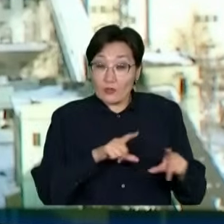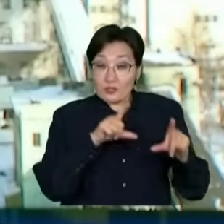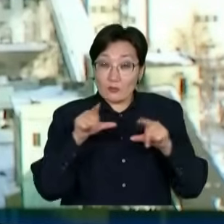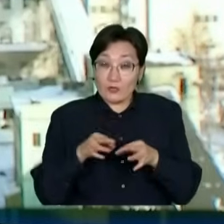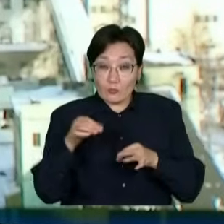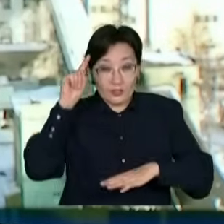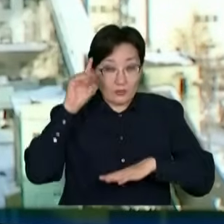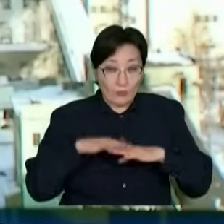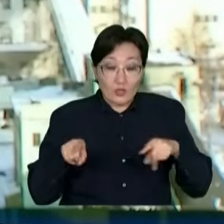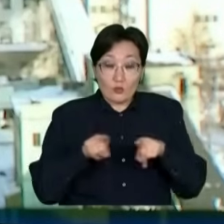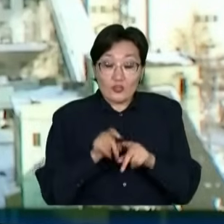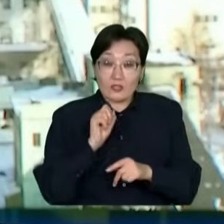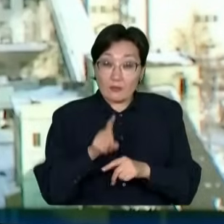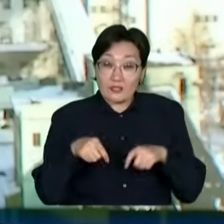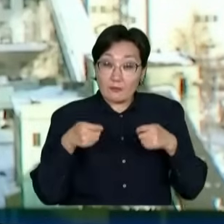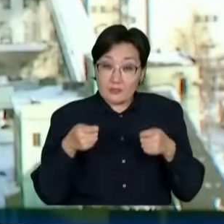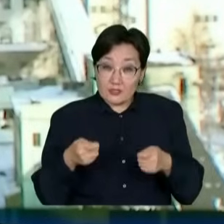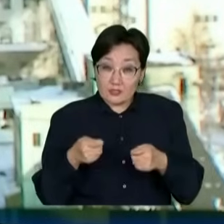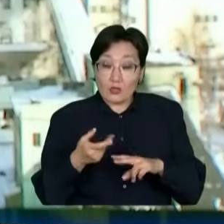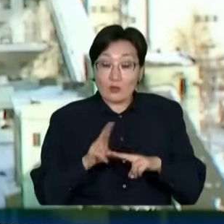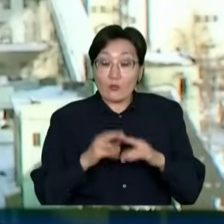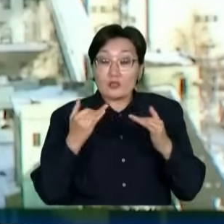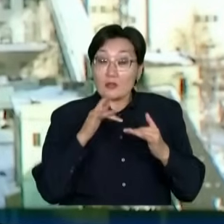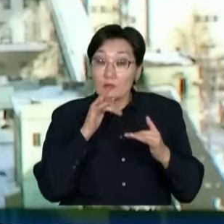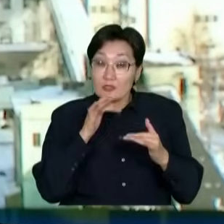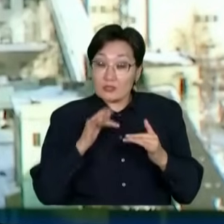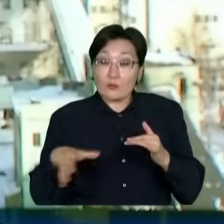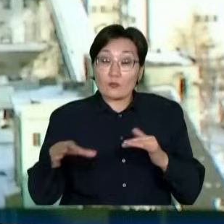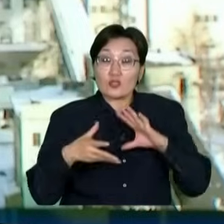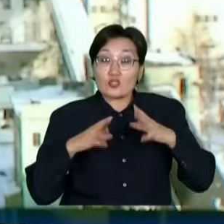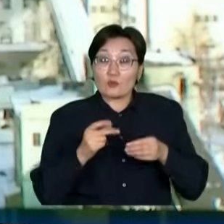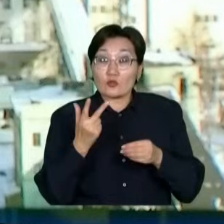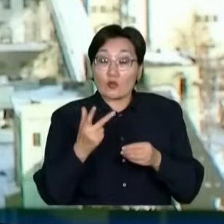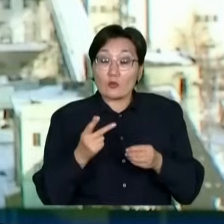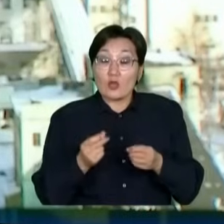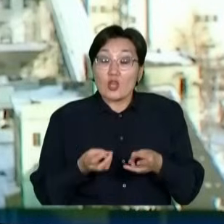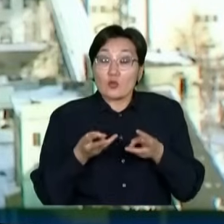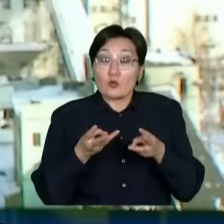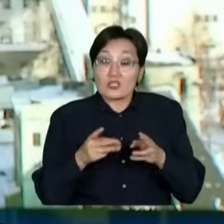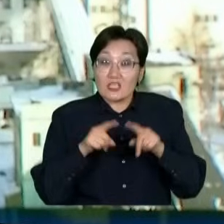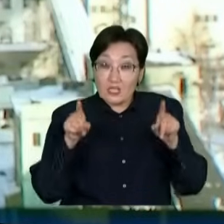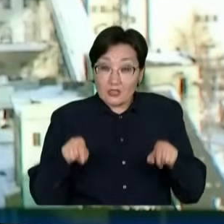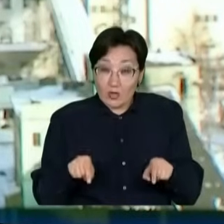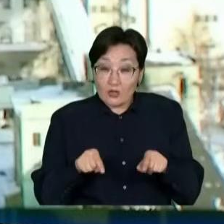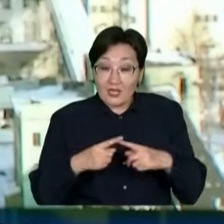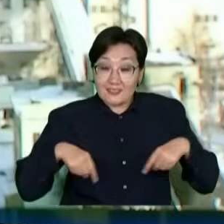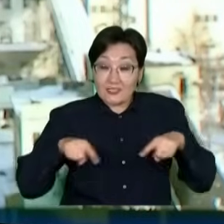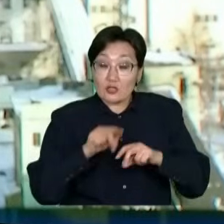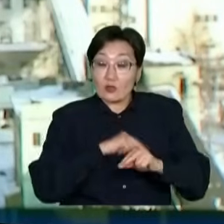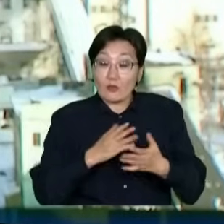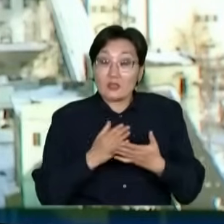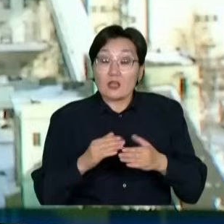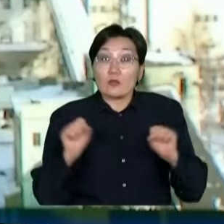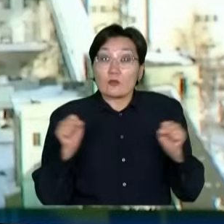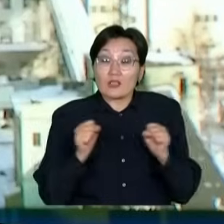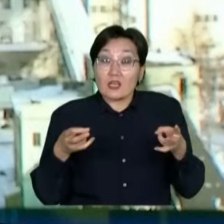облыс әкімі осындай тапсырма берді. Себебі қазіргі уақытта бар жоғы 4 қазандық қана жұмыс істеп тұр. Мұның өзі аязда қалған